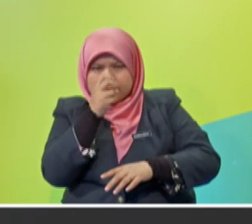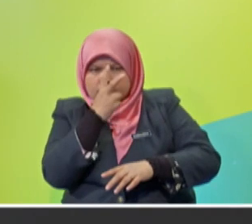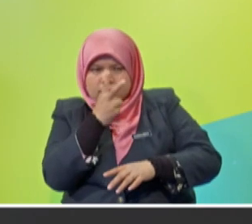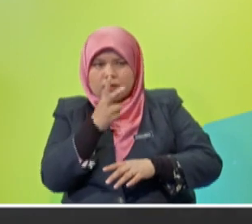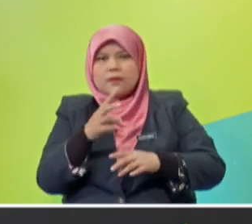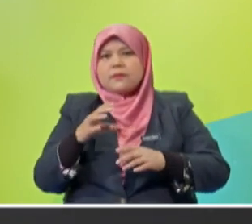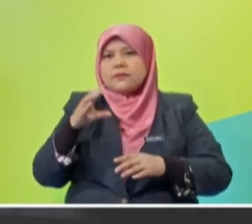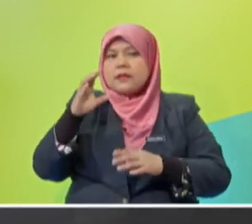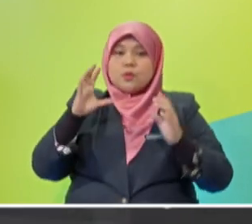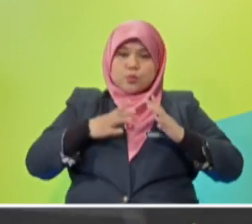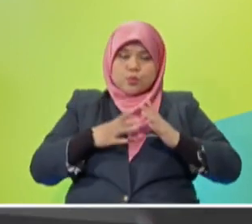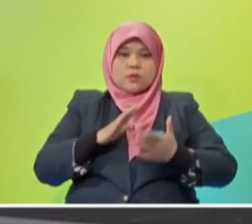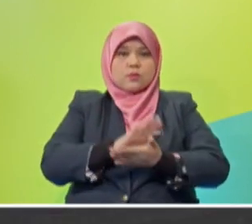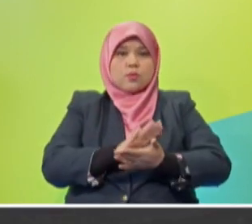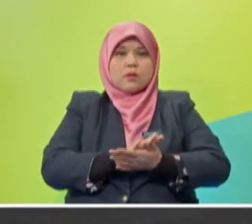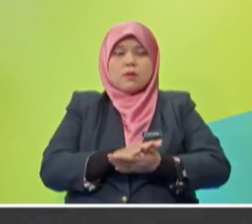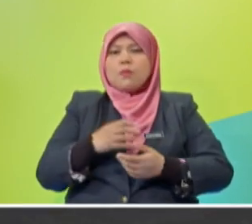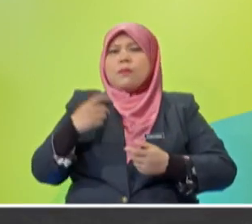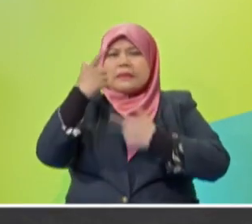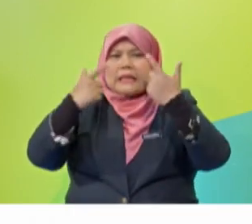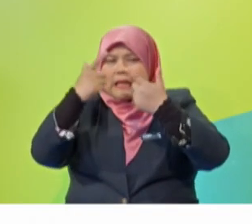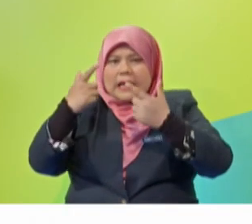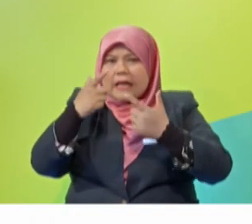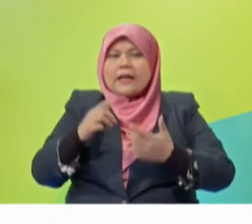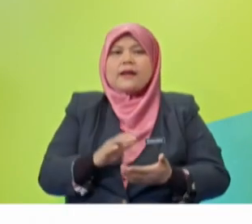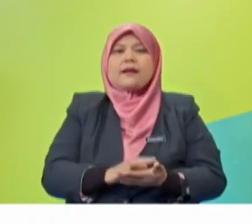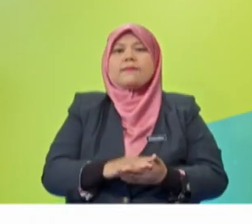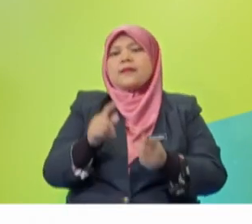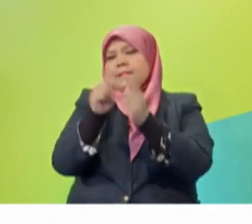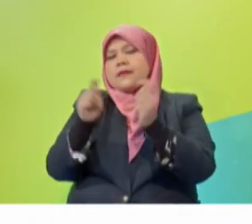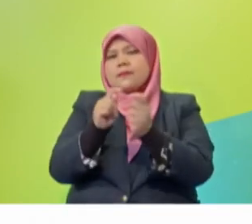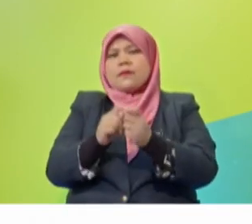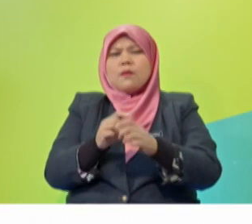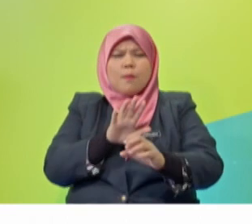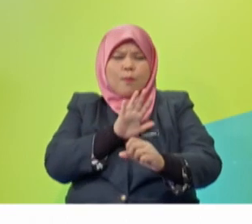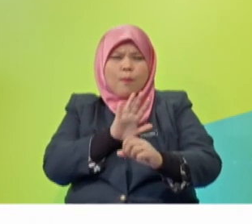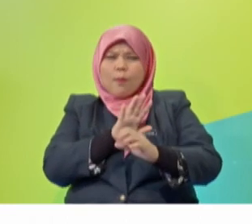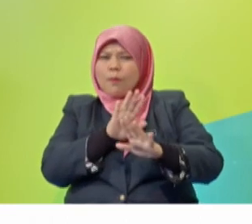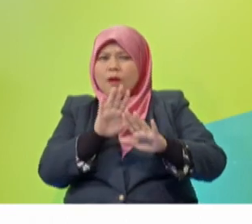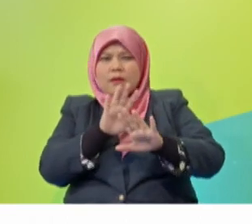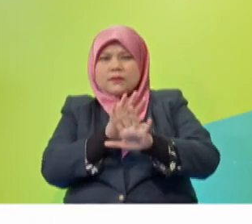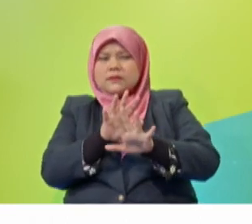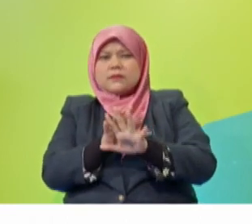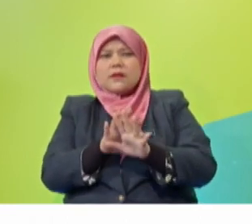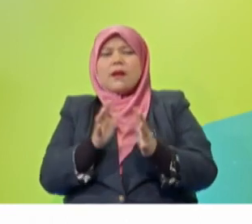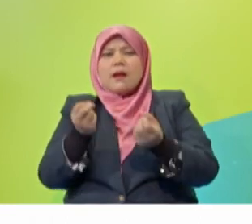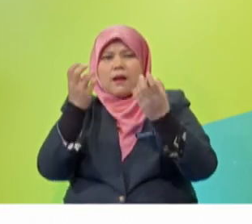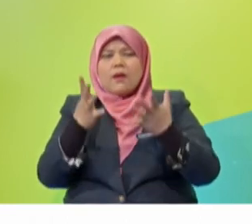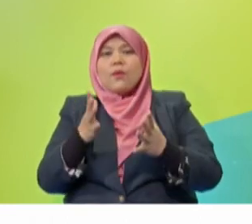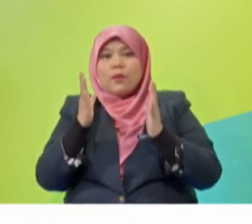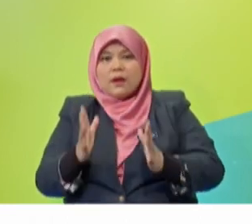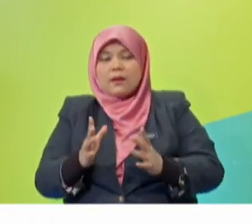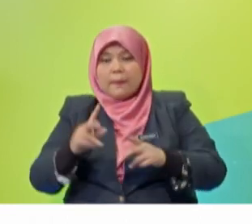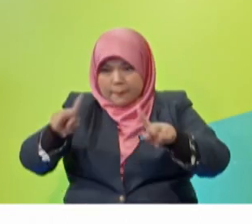kita tahu cuti sekolah je, inilah antara tempat-tempatnya yang memang padat dengan pelancong. Ramai yang pergi dekat tempat-tempat ini. Ya,